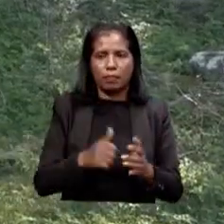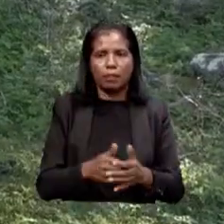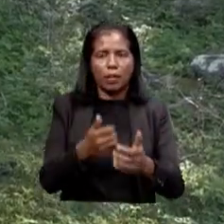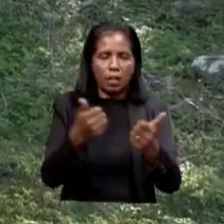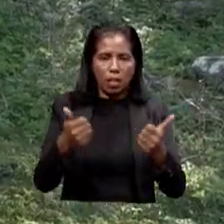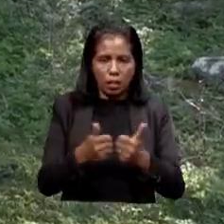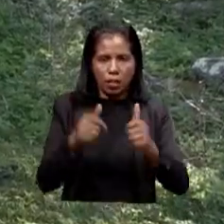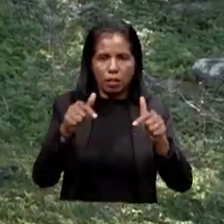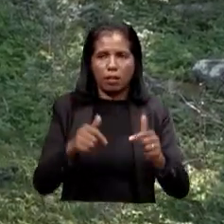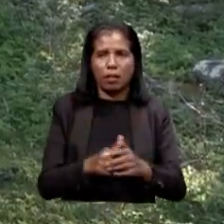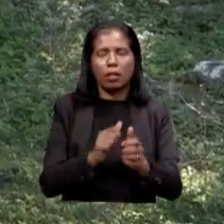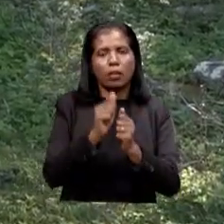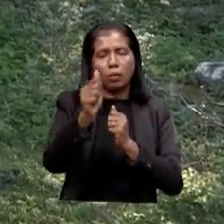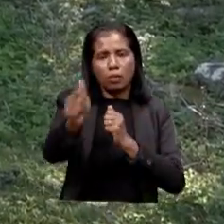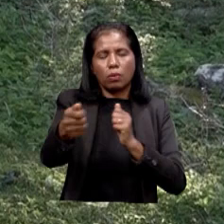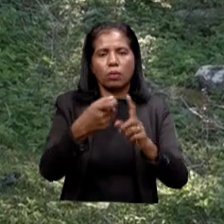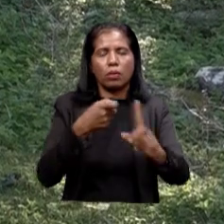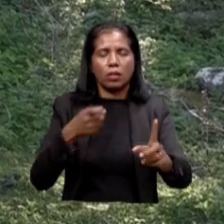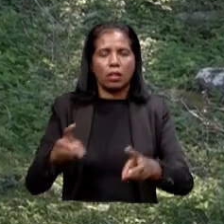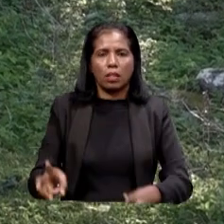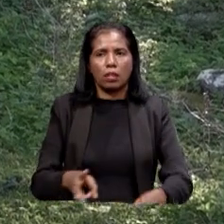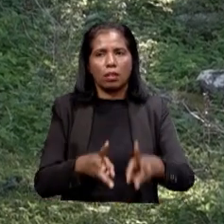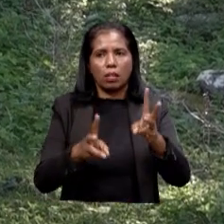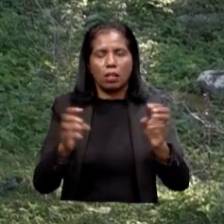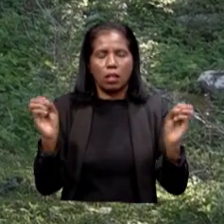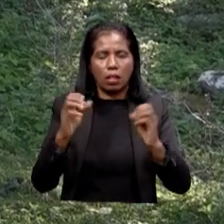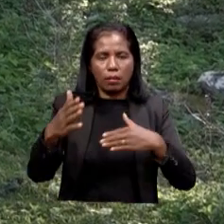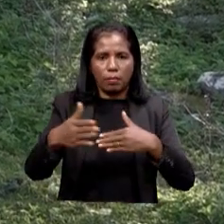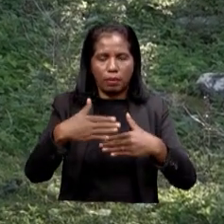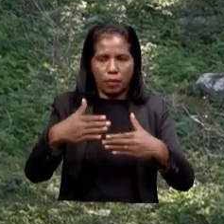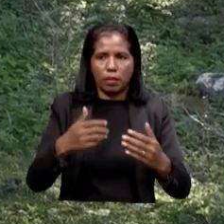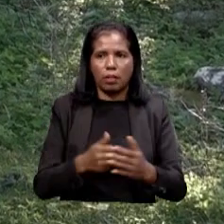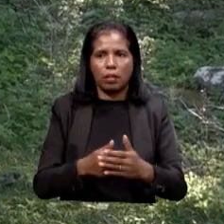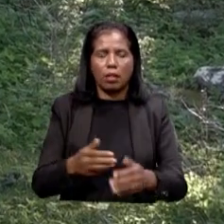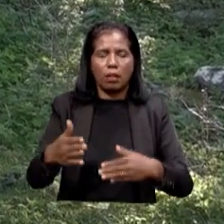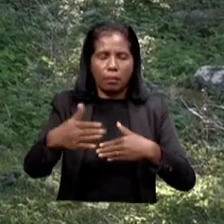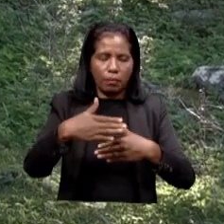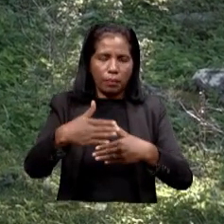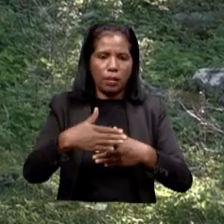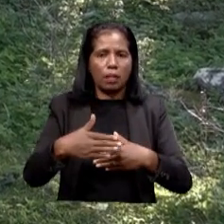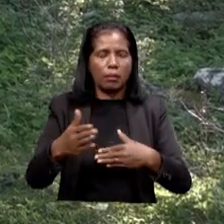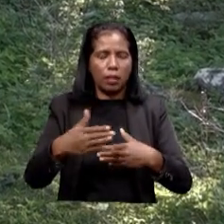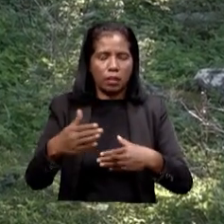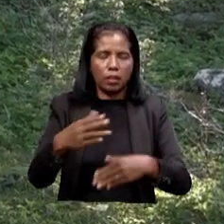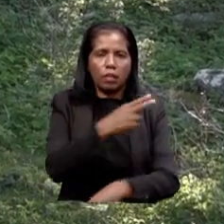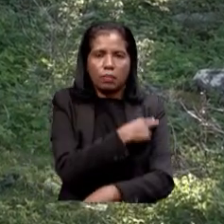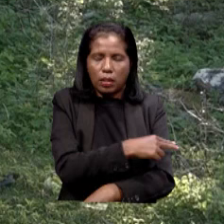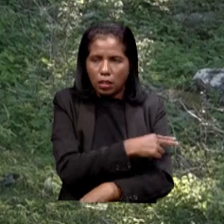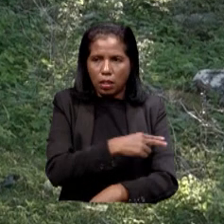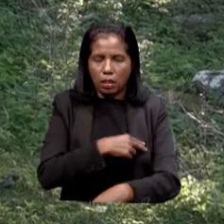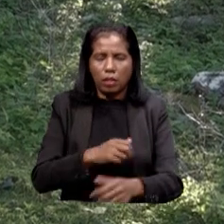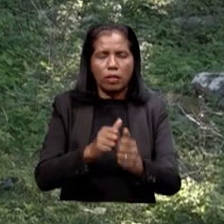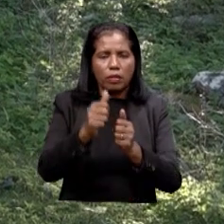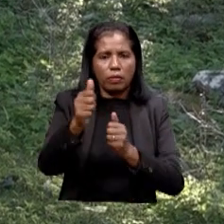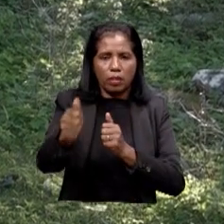ni, do kusi estrada, depois la besi kusi distansia posto Saudi, do kusi fatsuk, depois maine area rurais